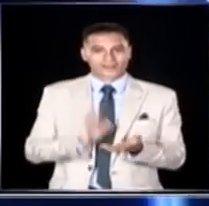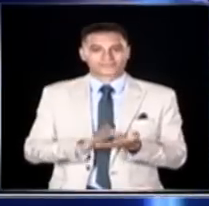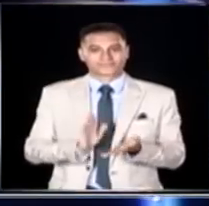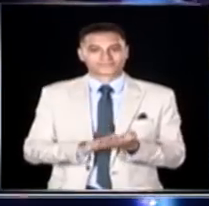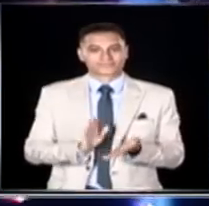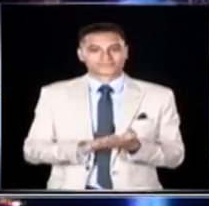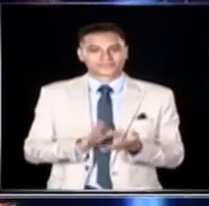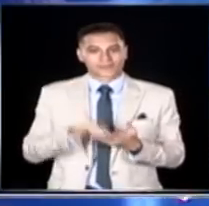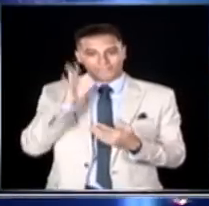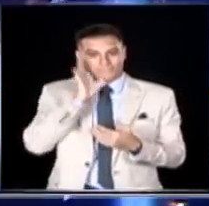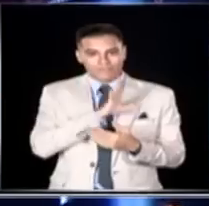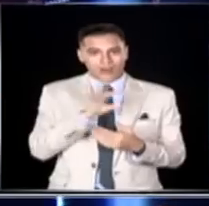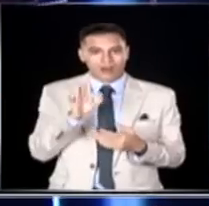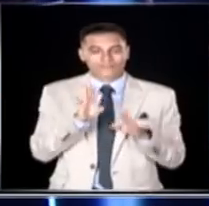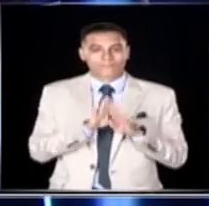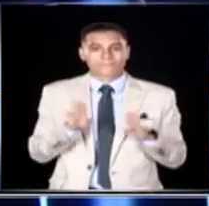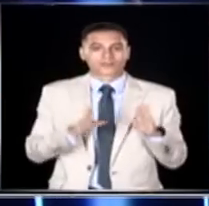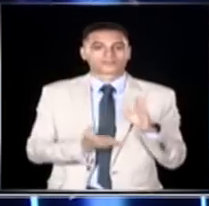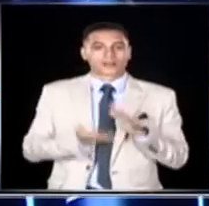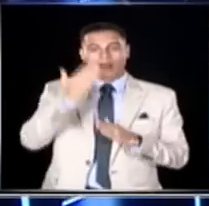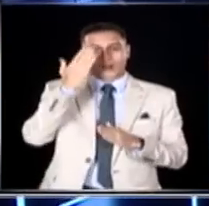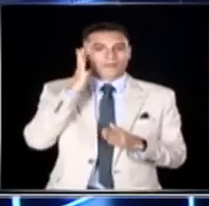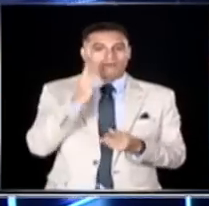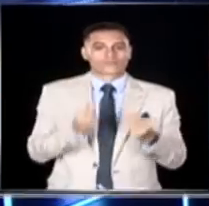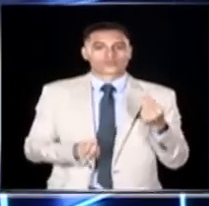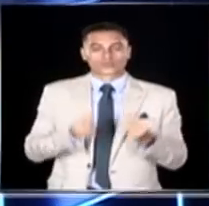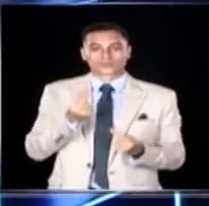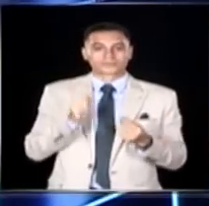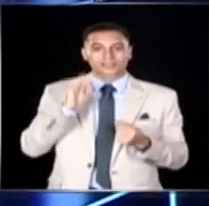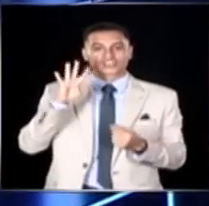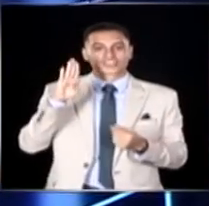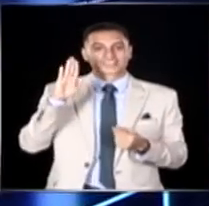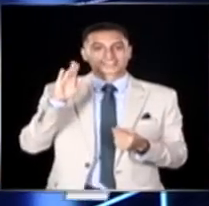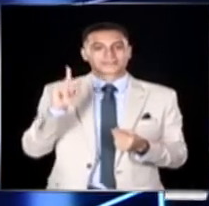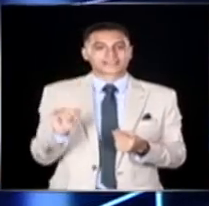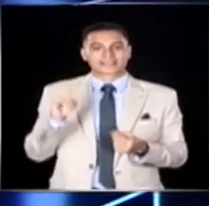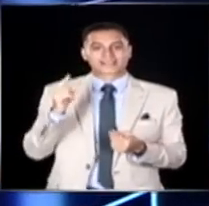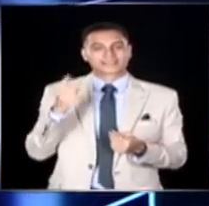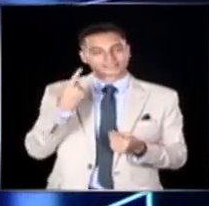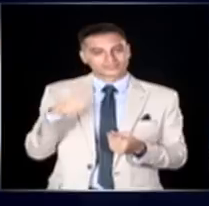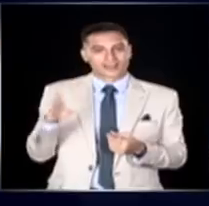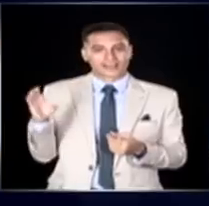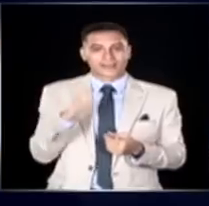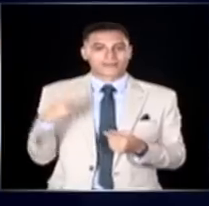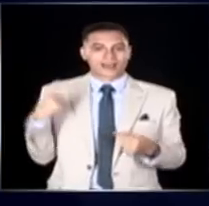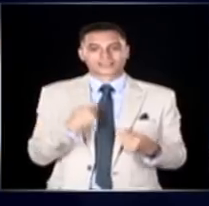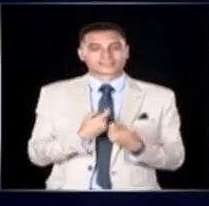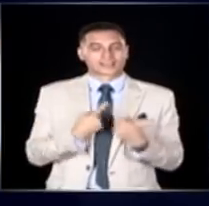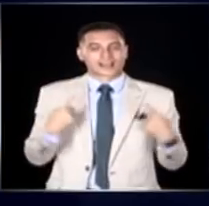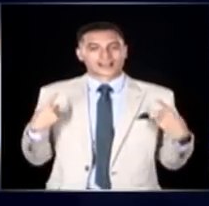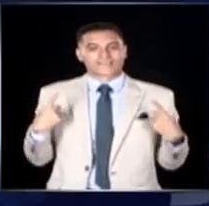من أوائل المسرحيات الكوميدية لشيكسبير، هدف مقابل هدف من